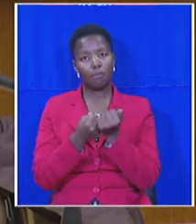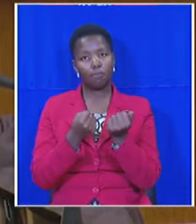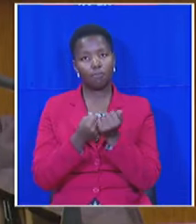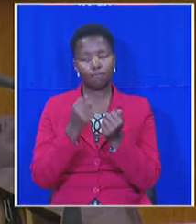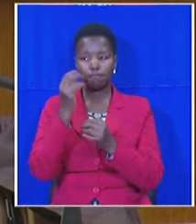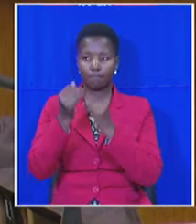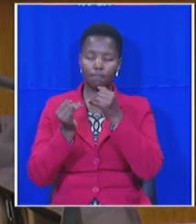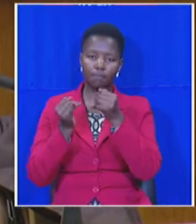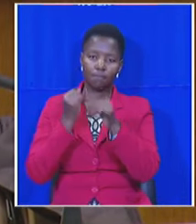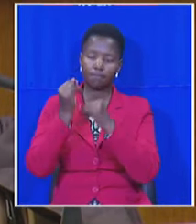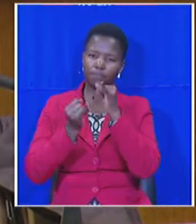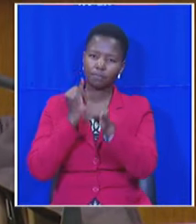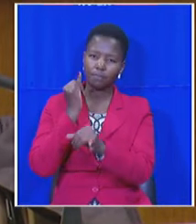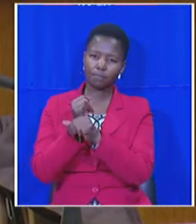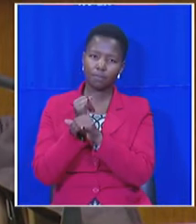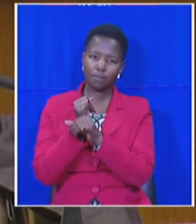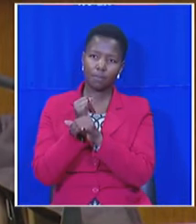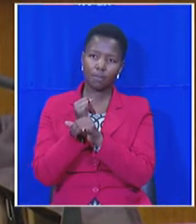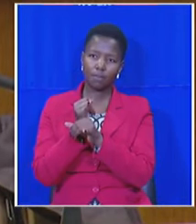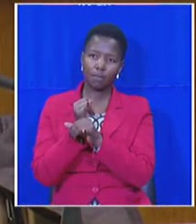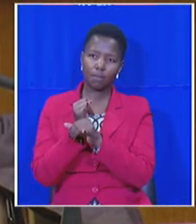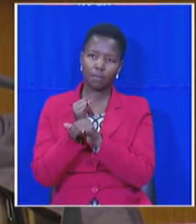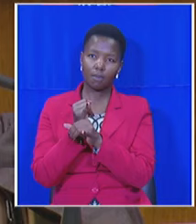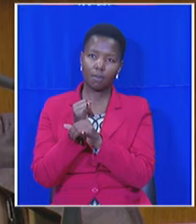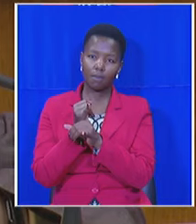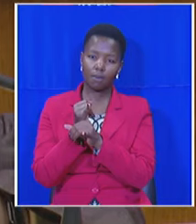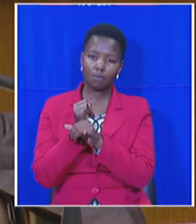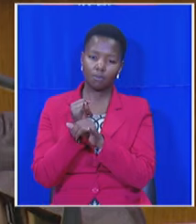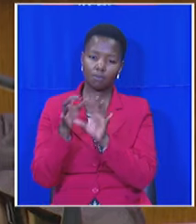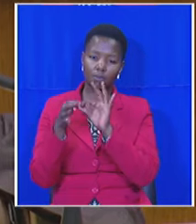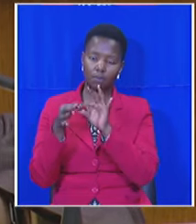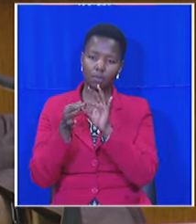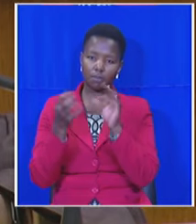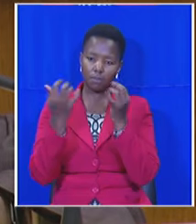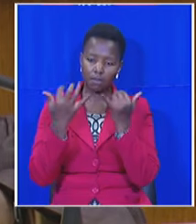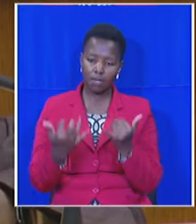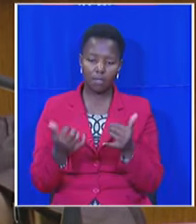ngokuthi ichebiswano phakathi kweSouth Africa namazwe angaphandle likhule kusuka